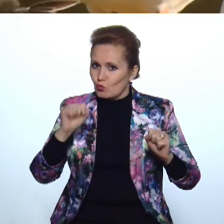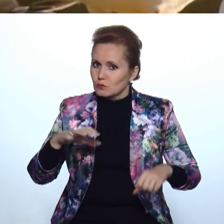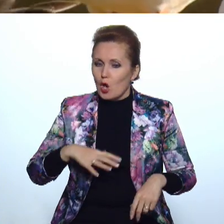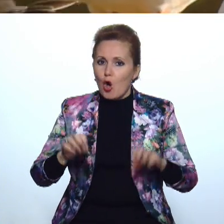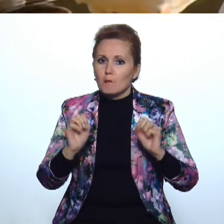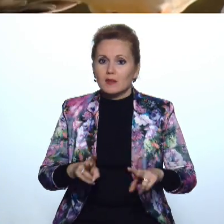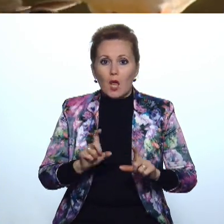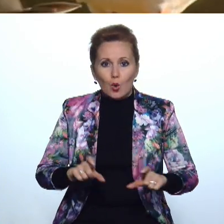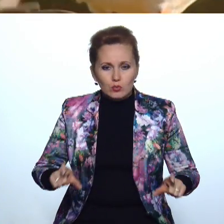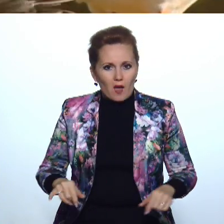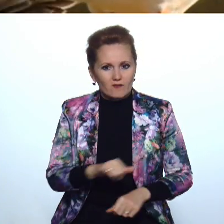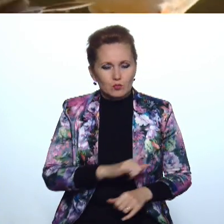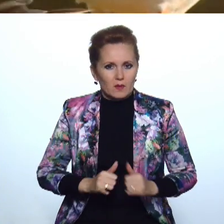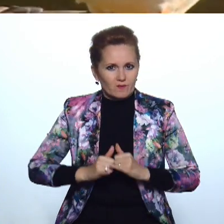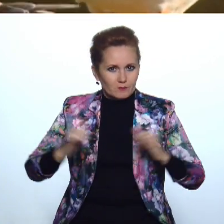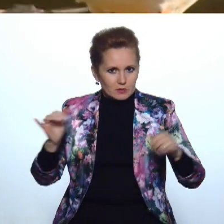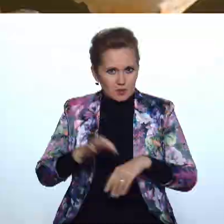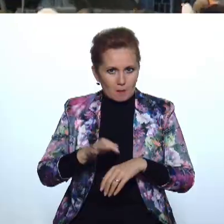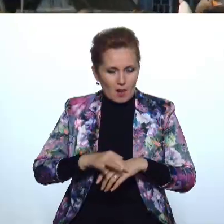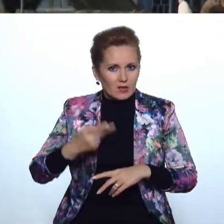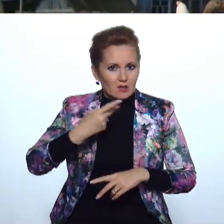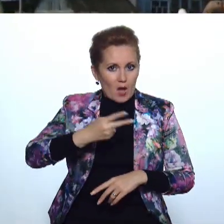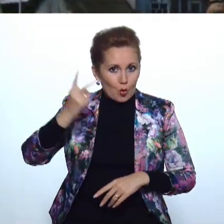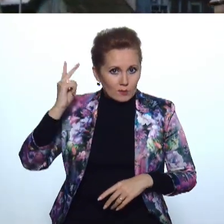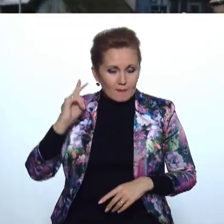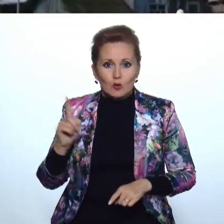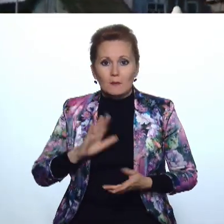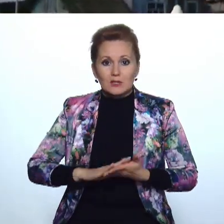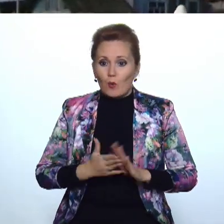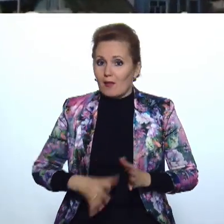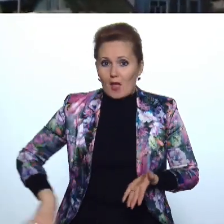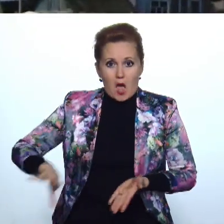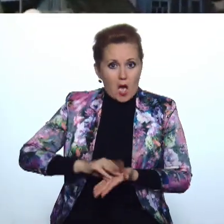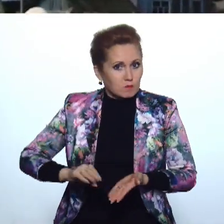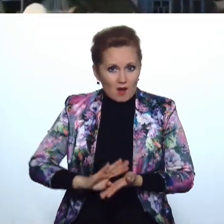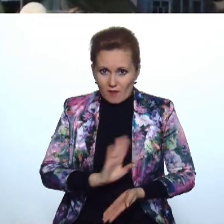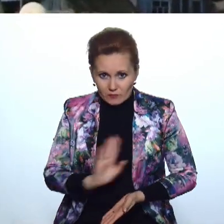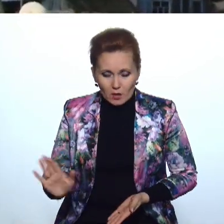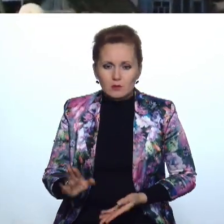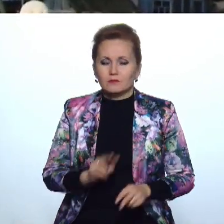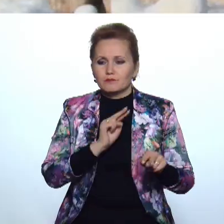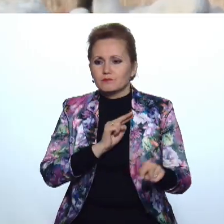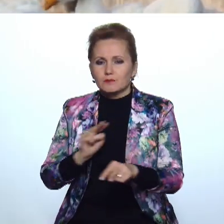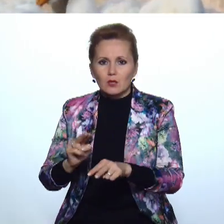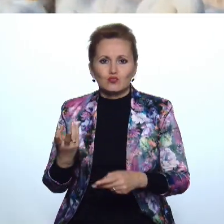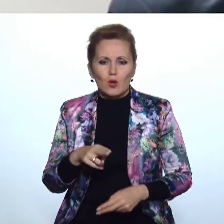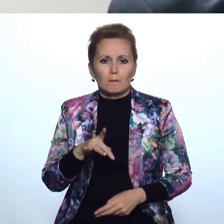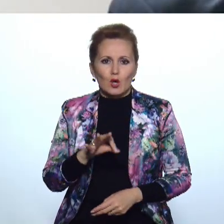Удмуртии вспышки заболевания в последний раз фиксировали 2 года назад. Чтобы ситуация не повторилась, надзорные органы проводят